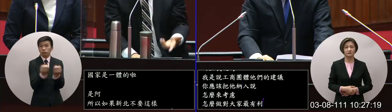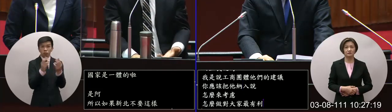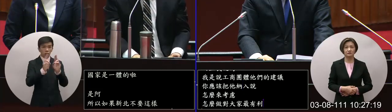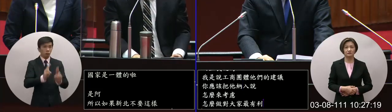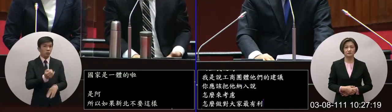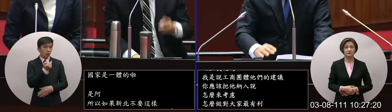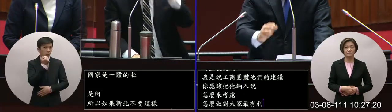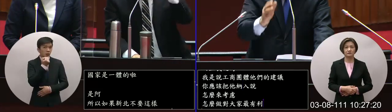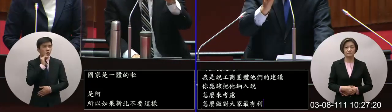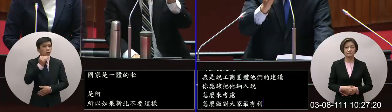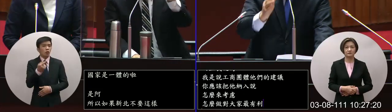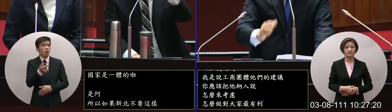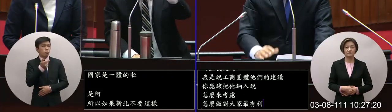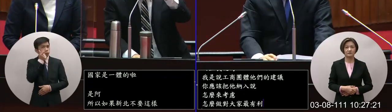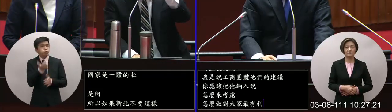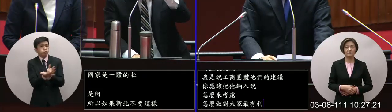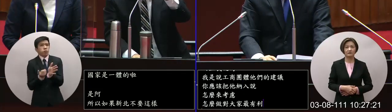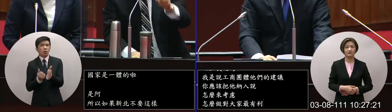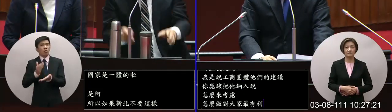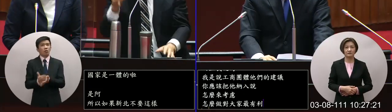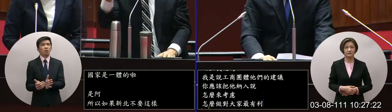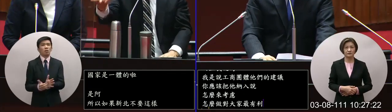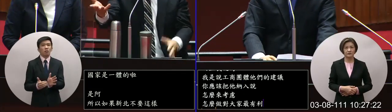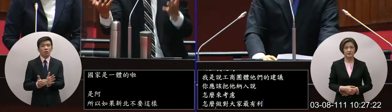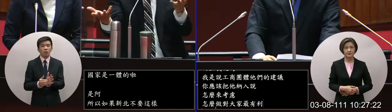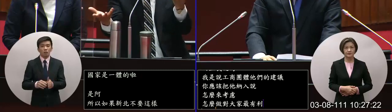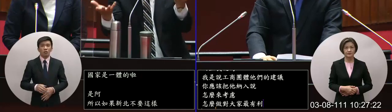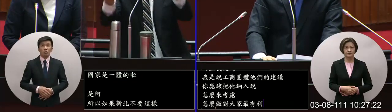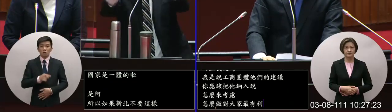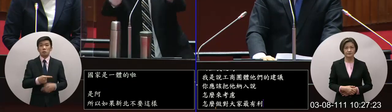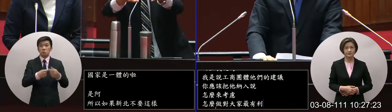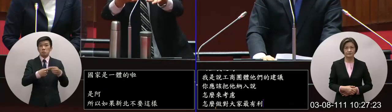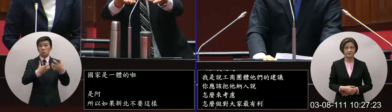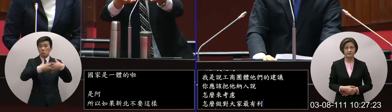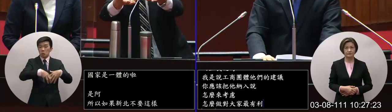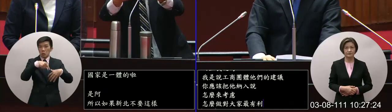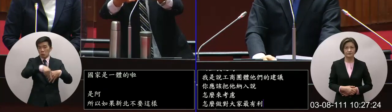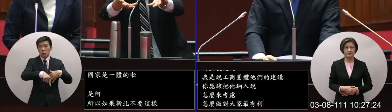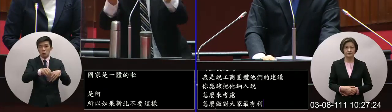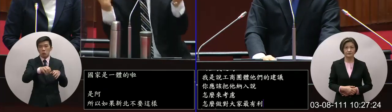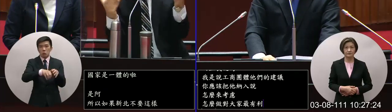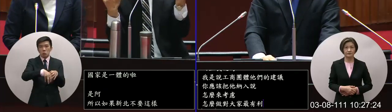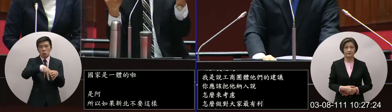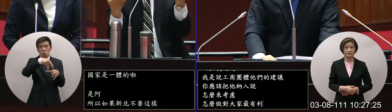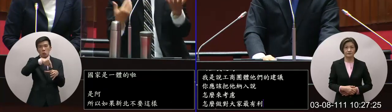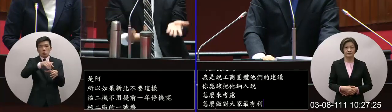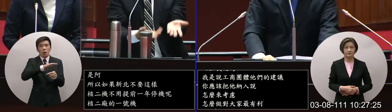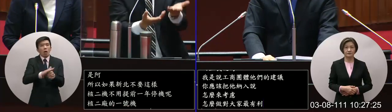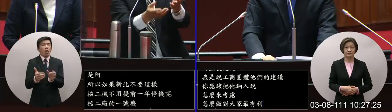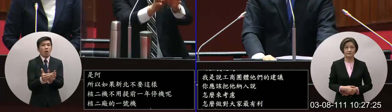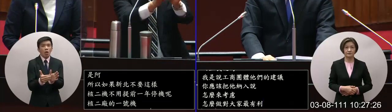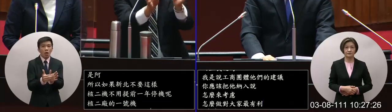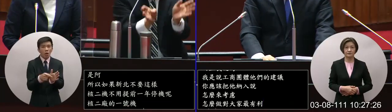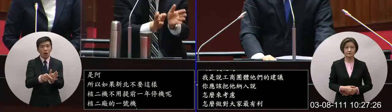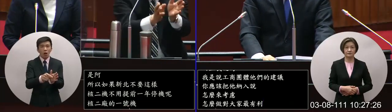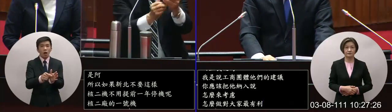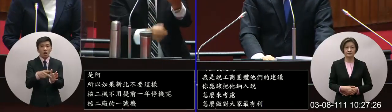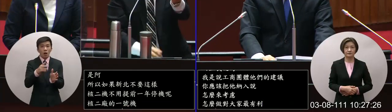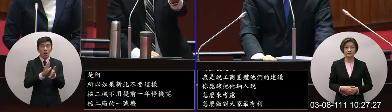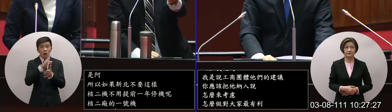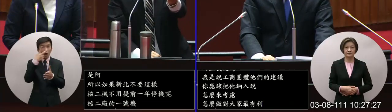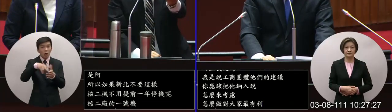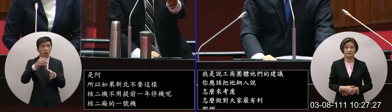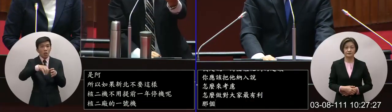半年停役嘛？ 那个、 核二厂一号机就因为燃料池满了，燃料棒那